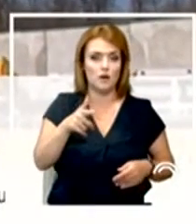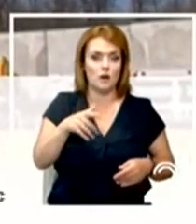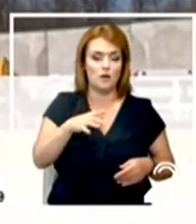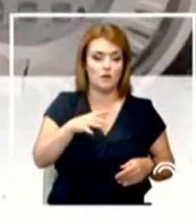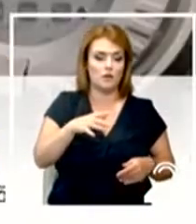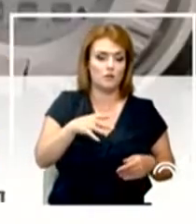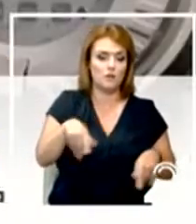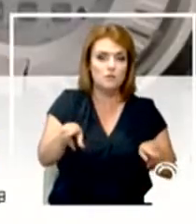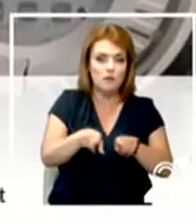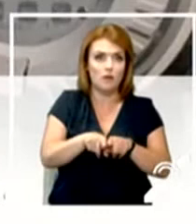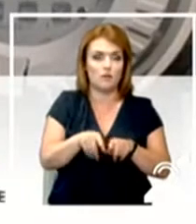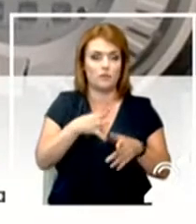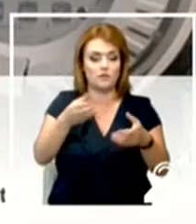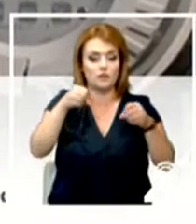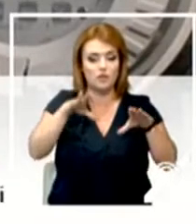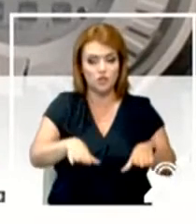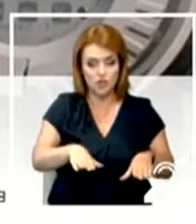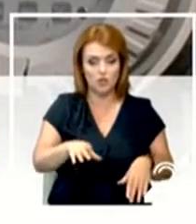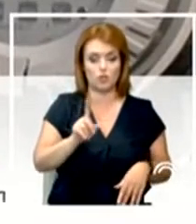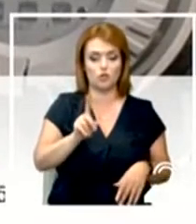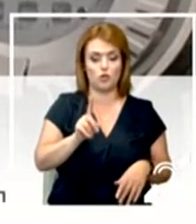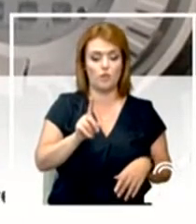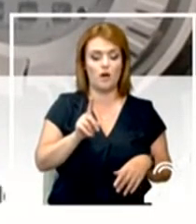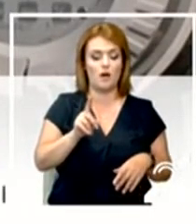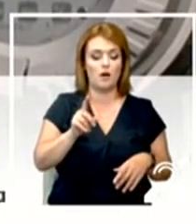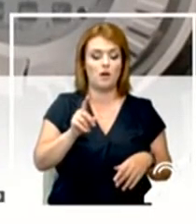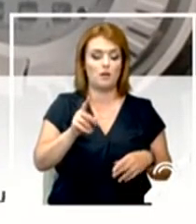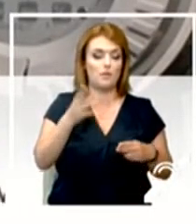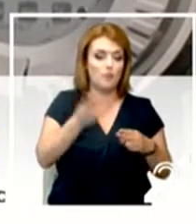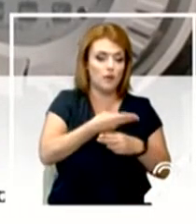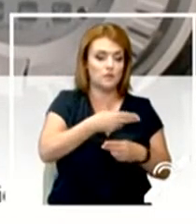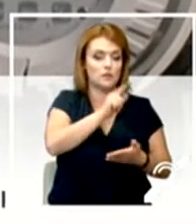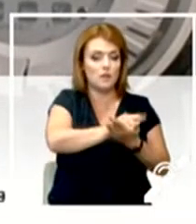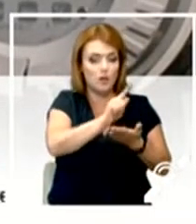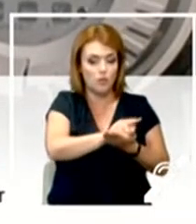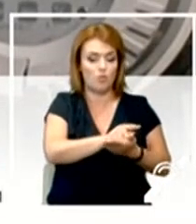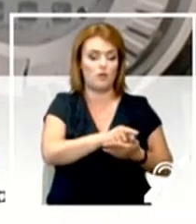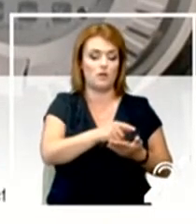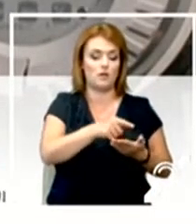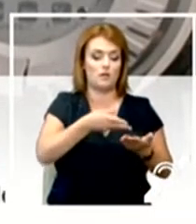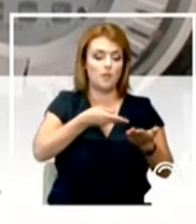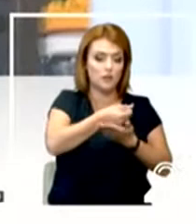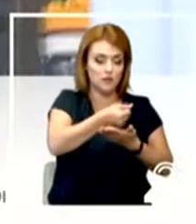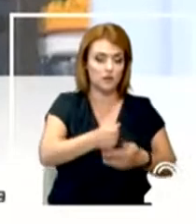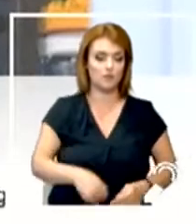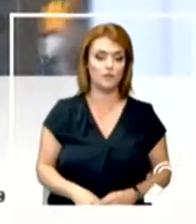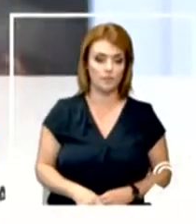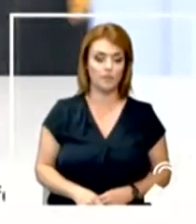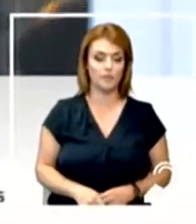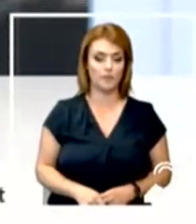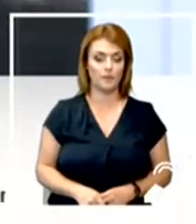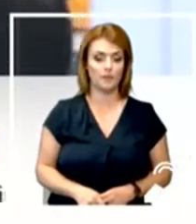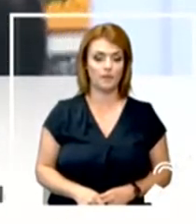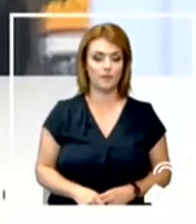oferirea unei amânări pentru plata pentru luna august și cred că este corect ca să se aștepte răspunsul